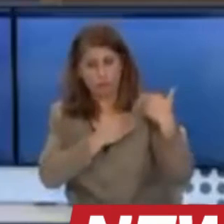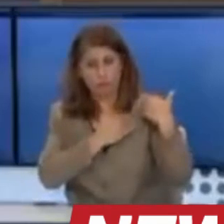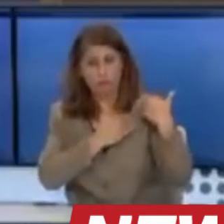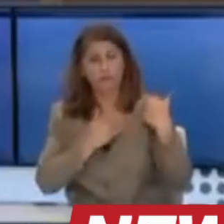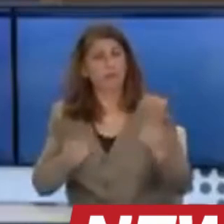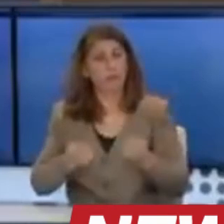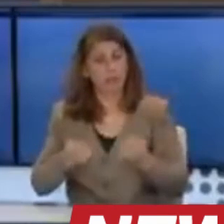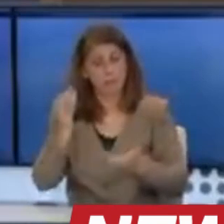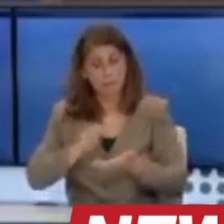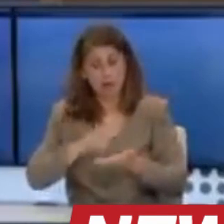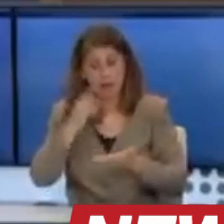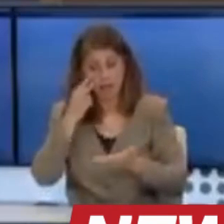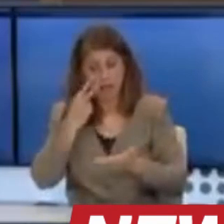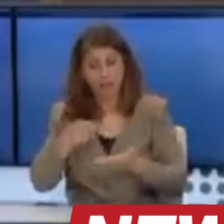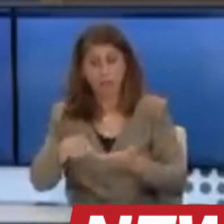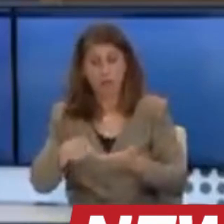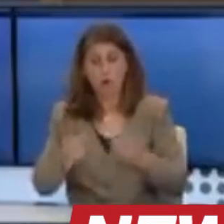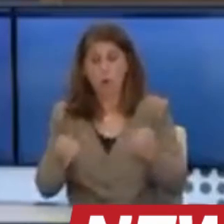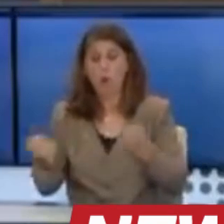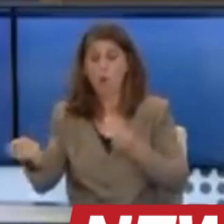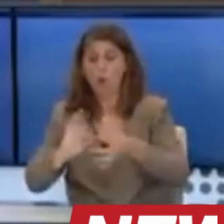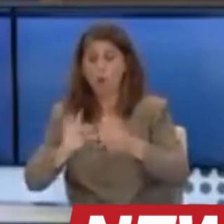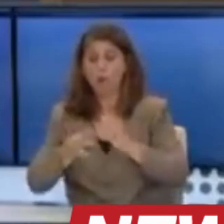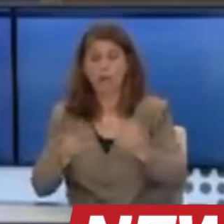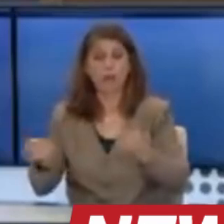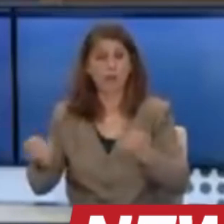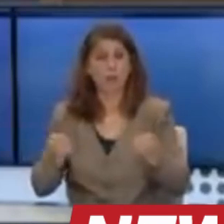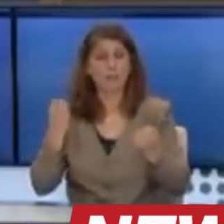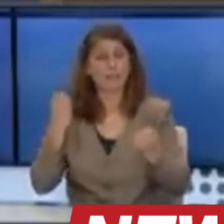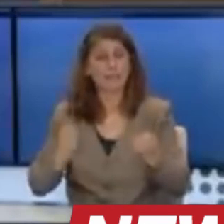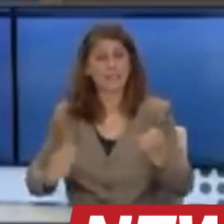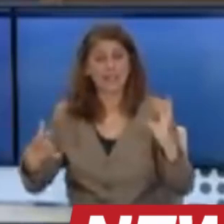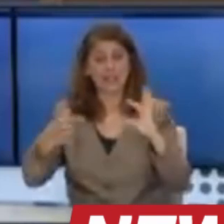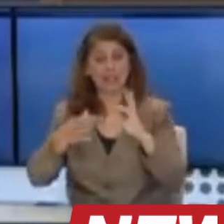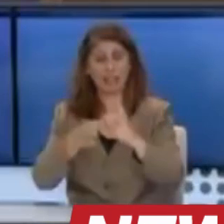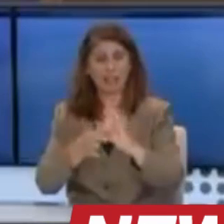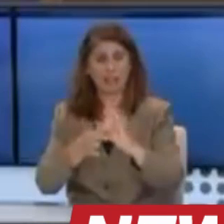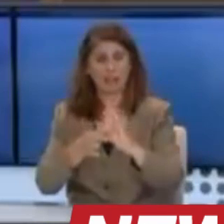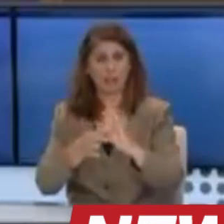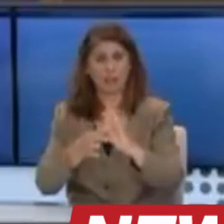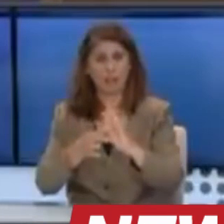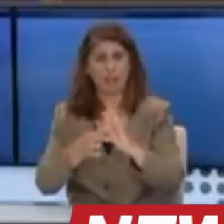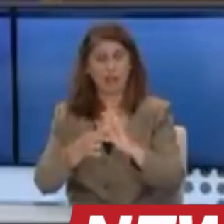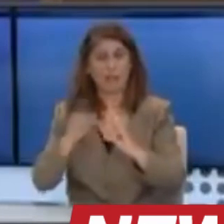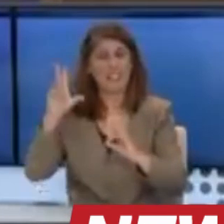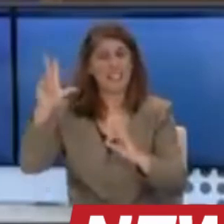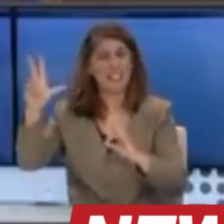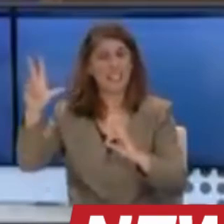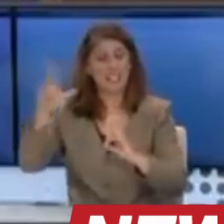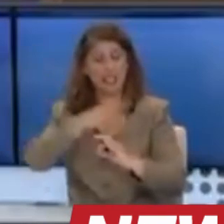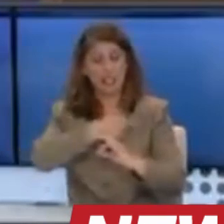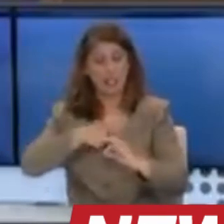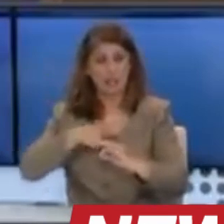πρωτοσταθεί κανείς? Το Newsbreak.gr, τόσο από την ιστοσελίδα του όσο και από το κανάλι του στο YouTube, έχει επισημάνει κάποια από τα εξοργιστικά που είπε